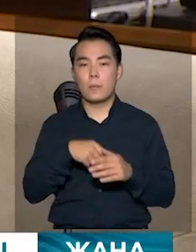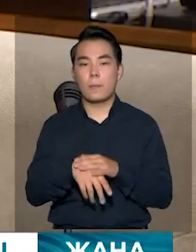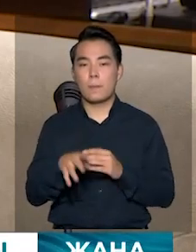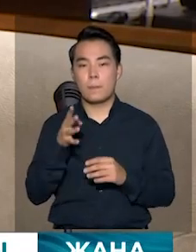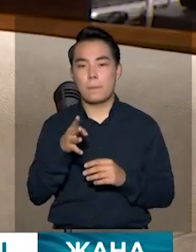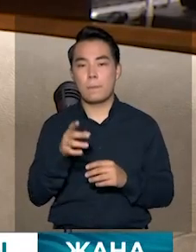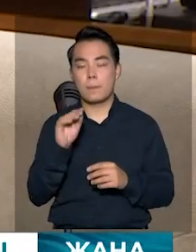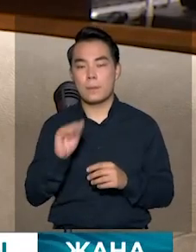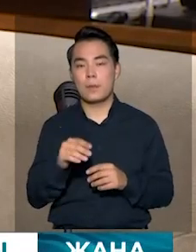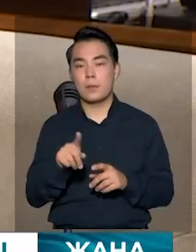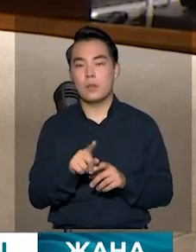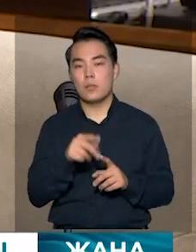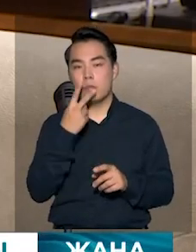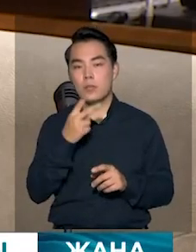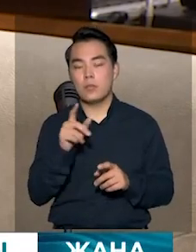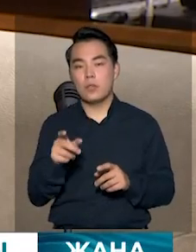мыңнан астам маман